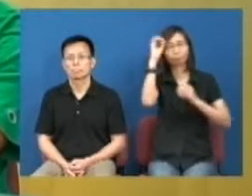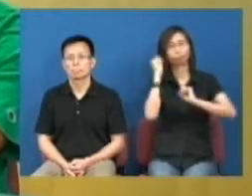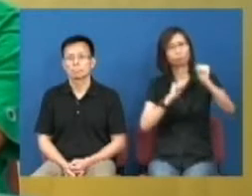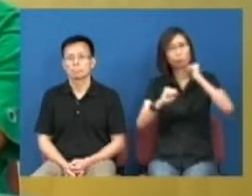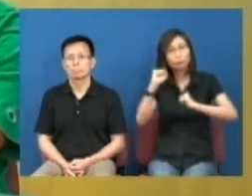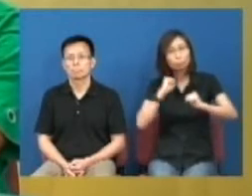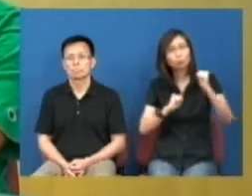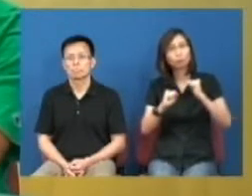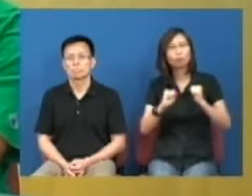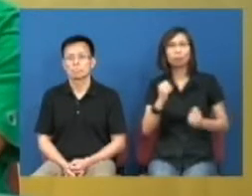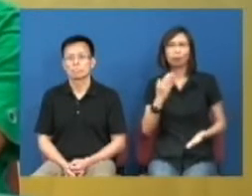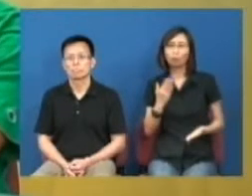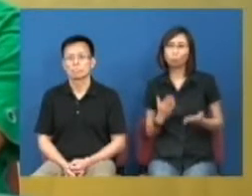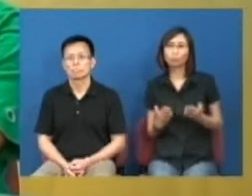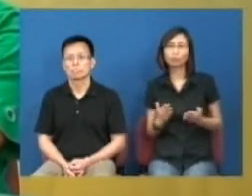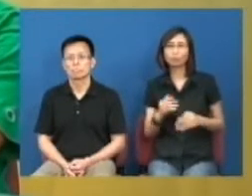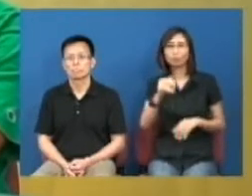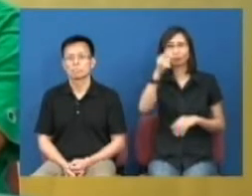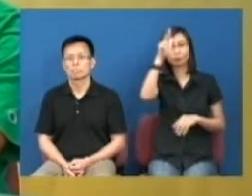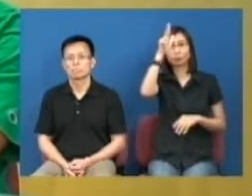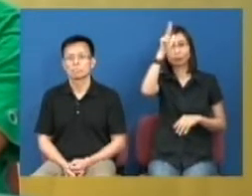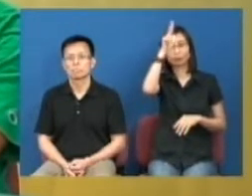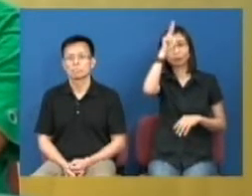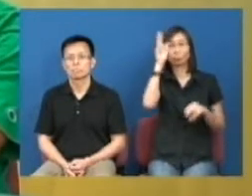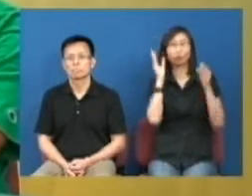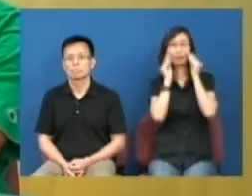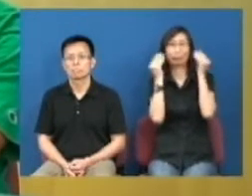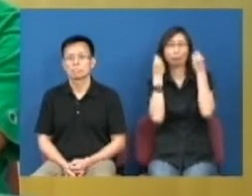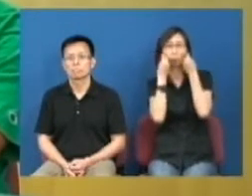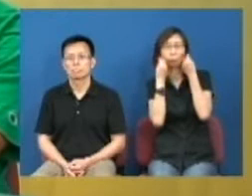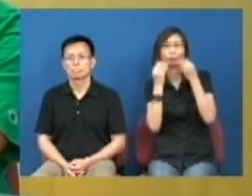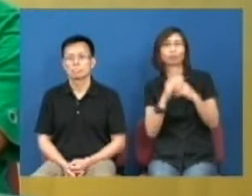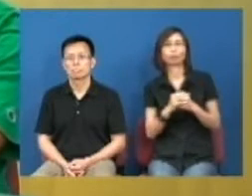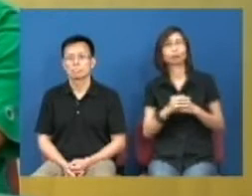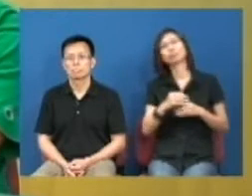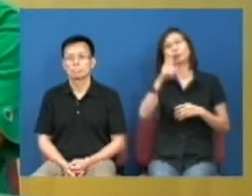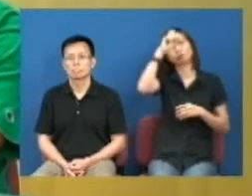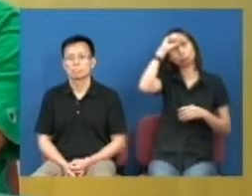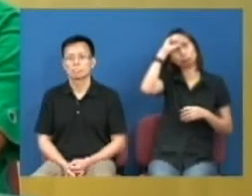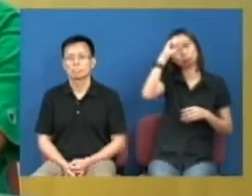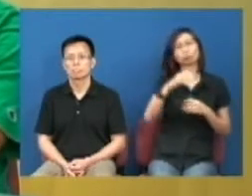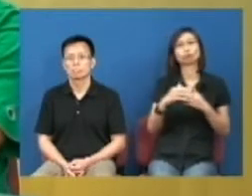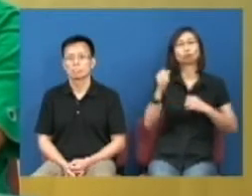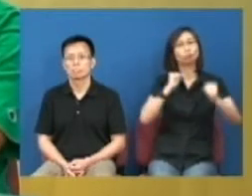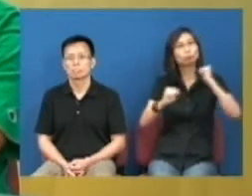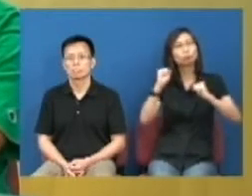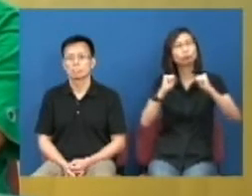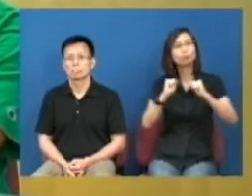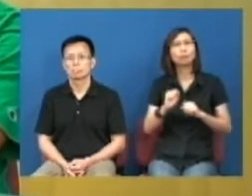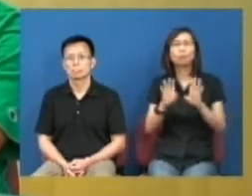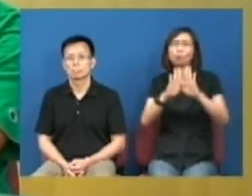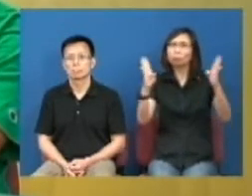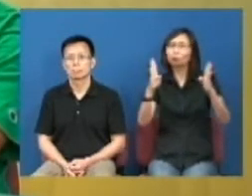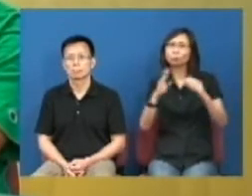到政府非常尷尬嘅一啲即係悼念活動咧，開始都似乎用一啲暗嘅手段咧，去